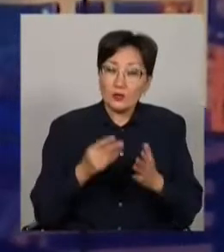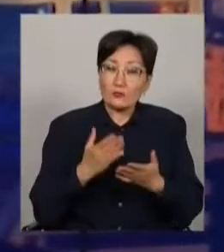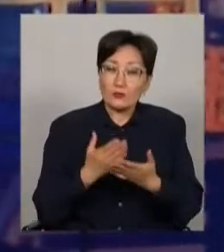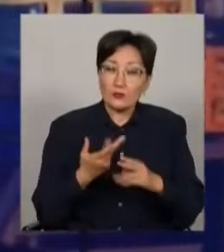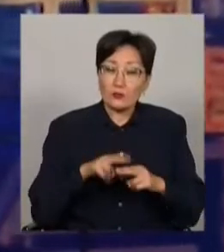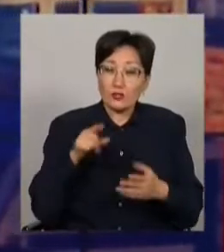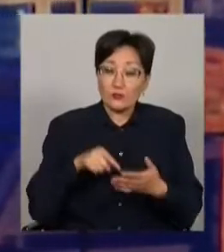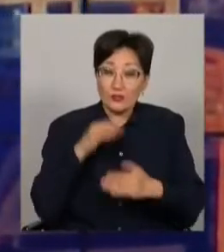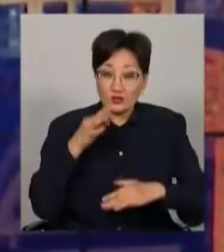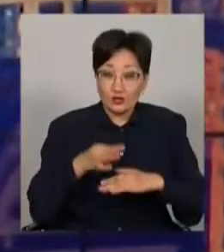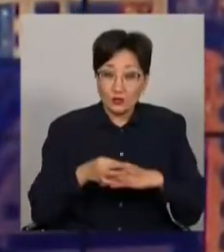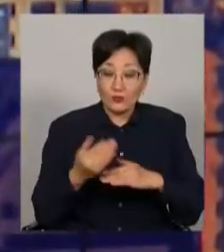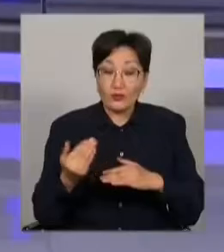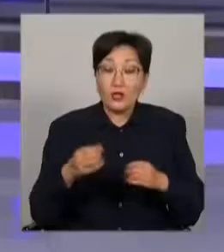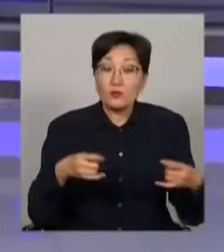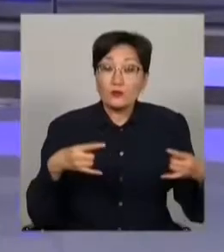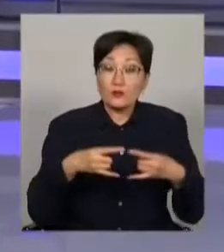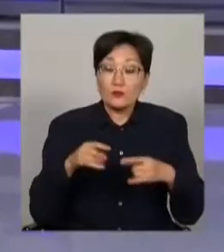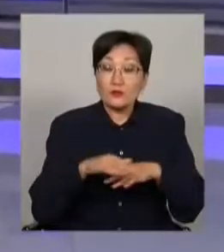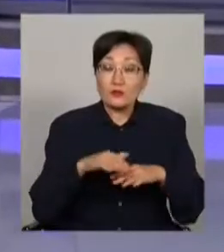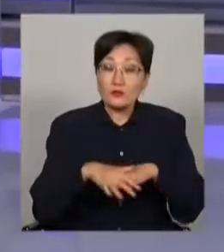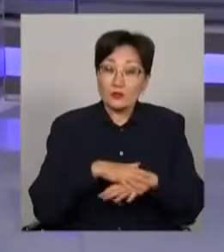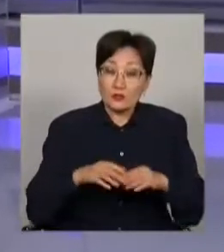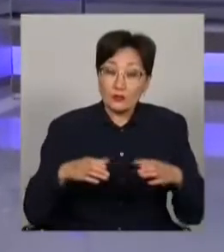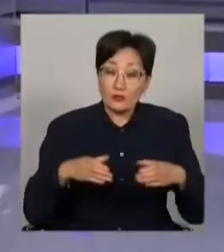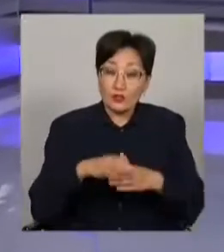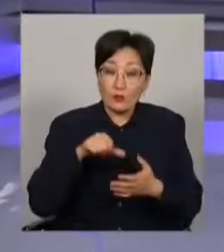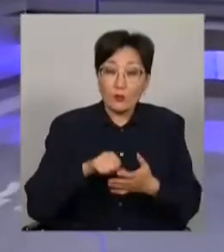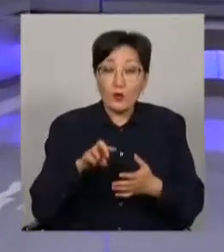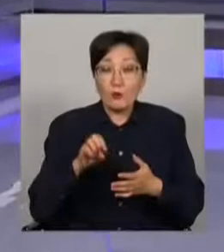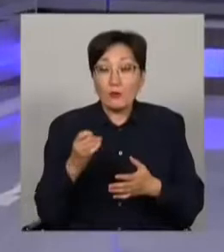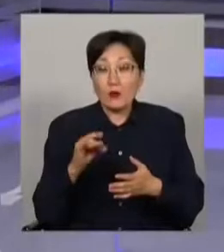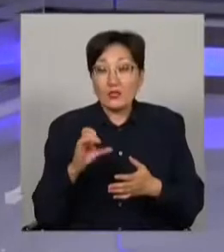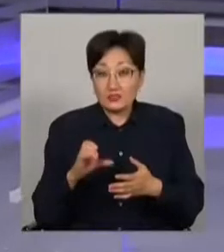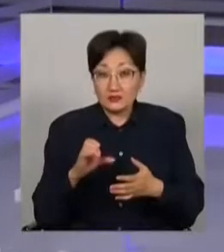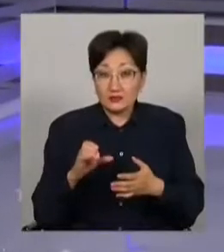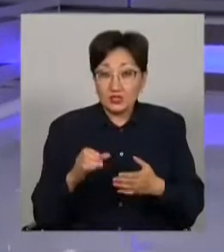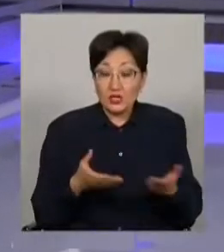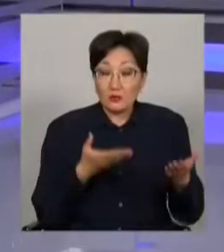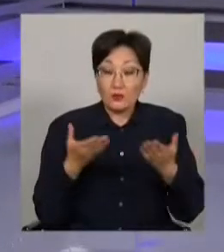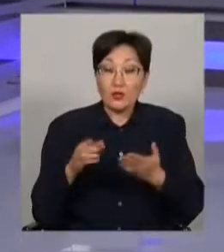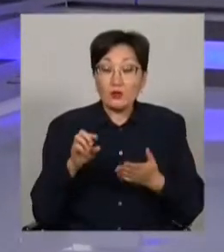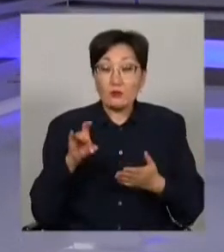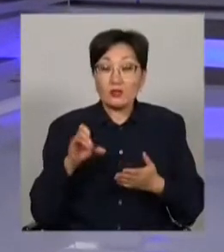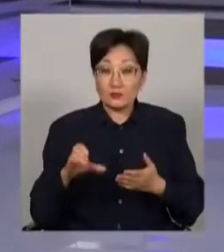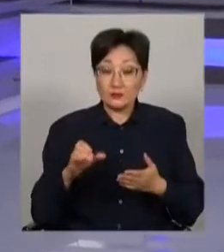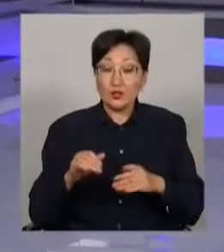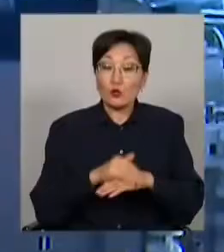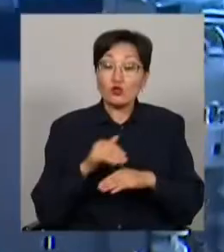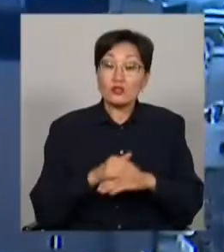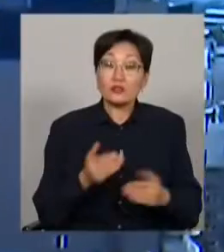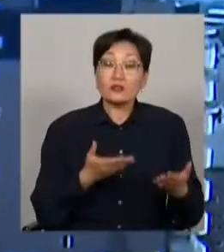Осы сауалдарға жауап алу үшін студиямызға қоғамдық кеңестің мүшесі Барыс Жапаров мырзаны шақырған едік. Барыс Әлікенұлы, қош